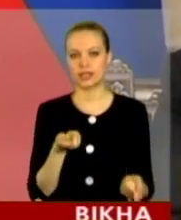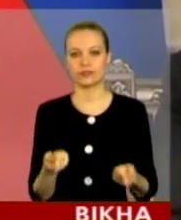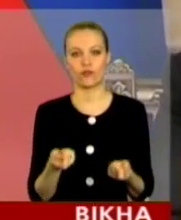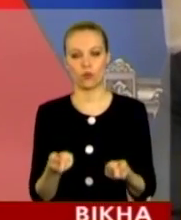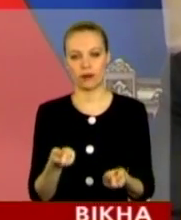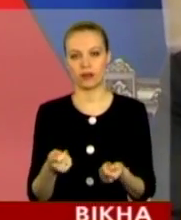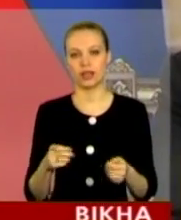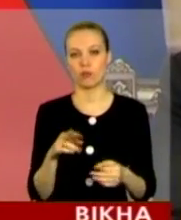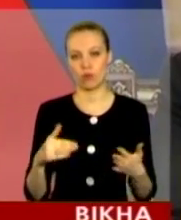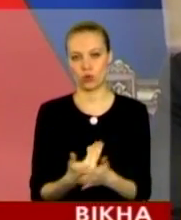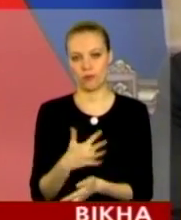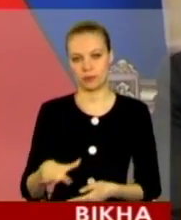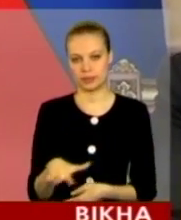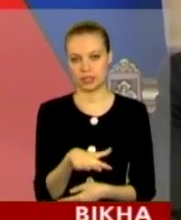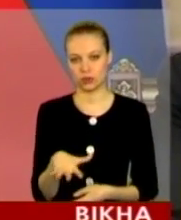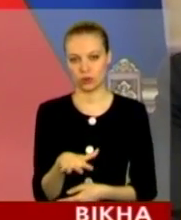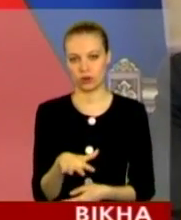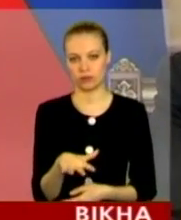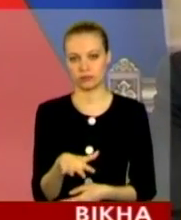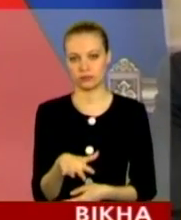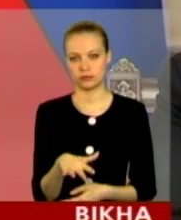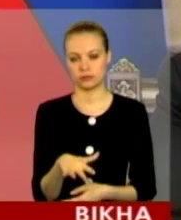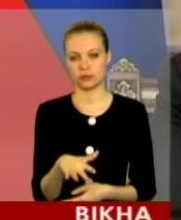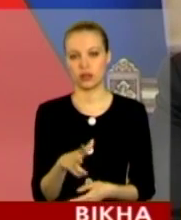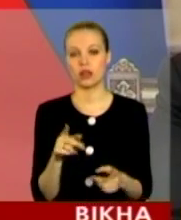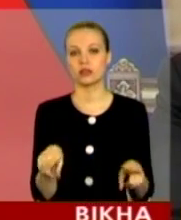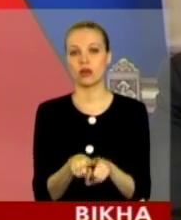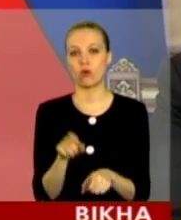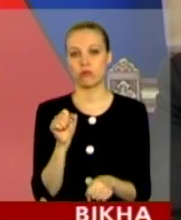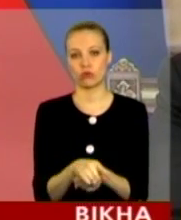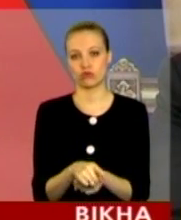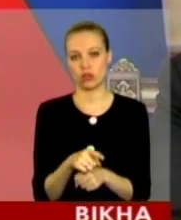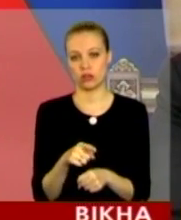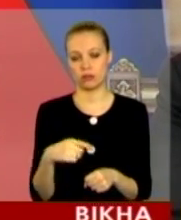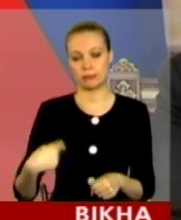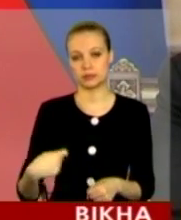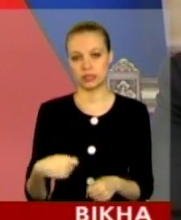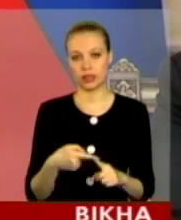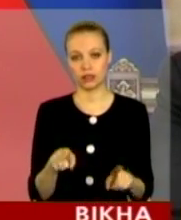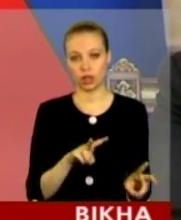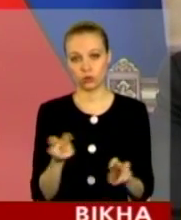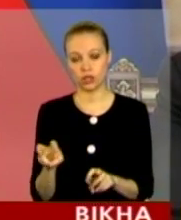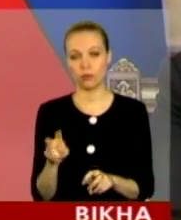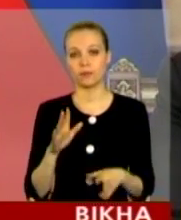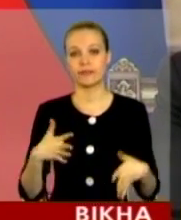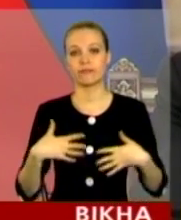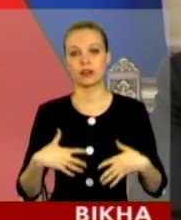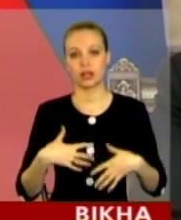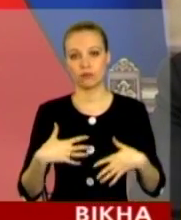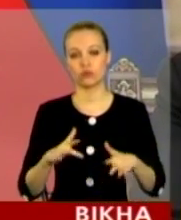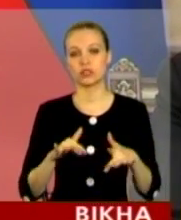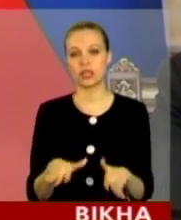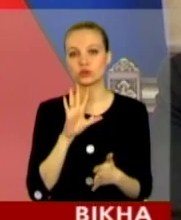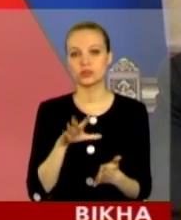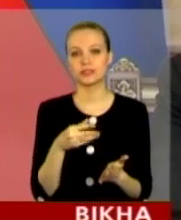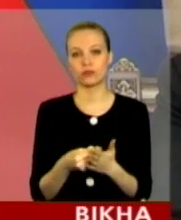управления новыми территориями. Таково поручение президента на эту тему. В Крыму действуют